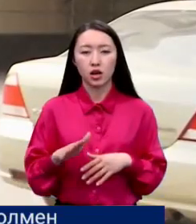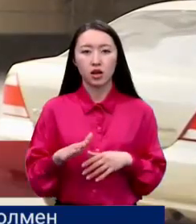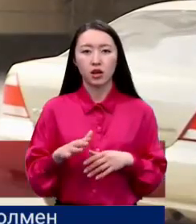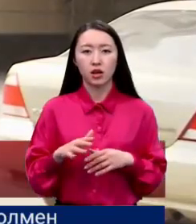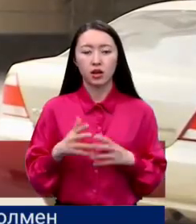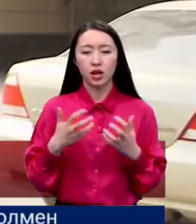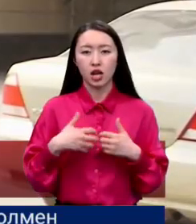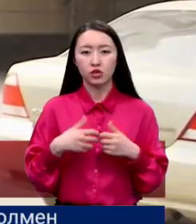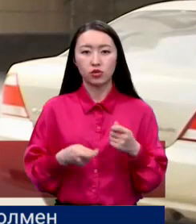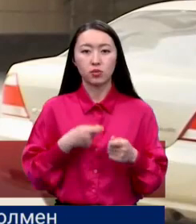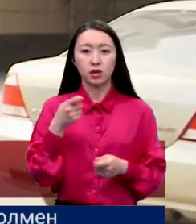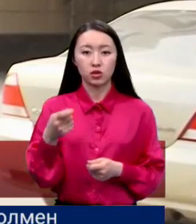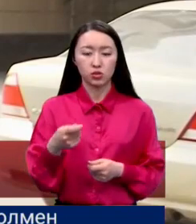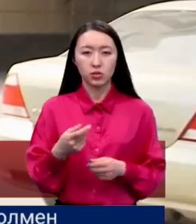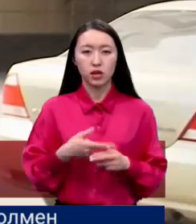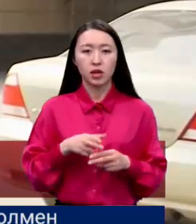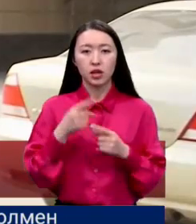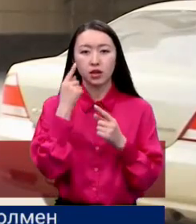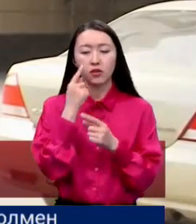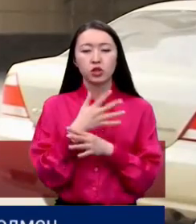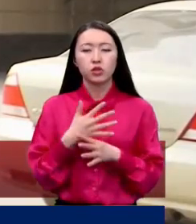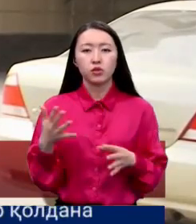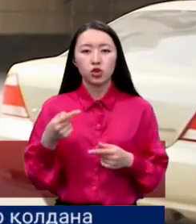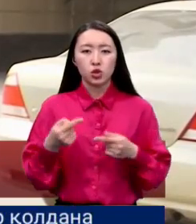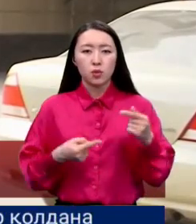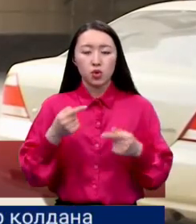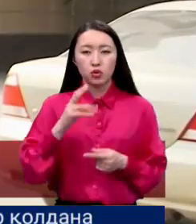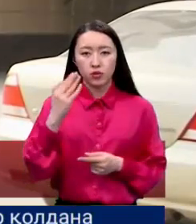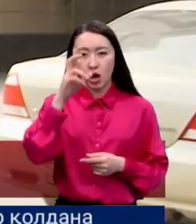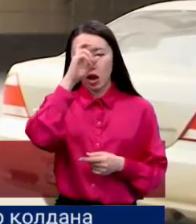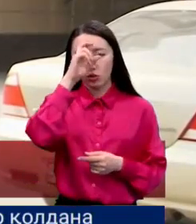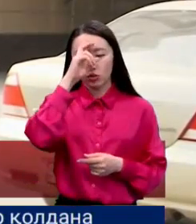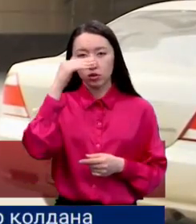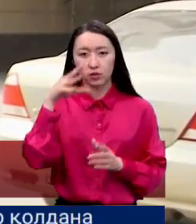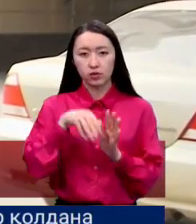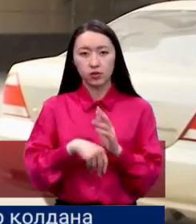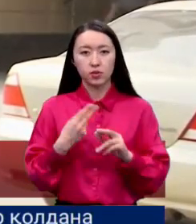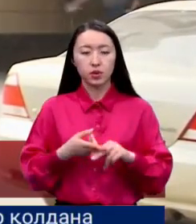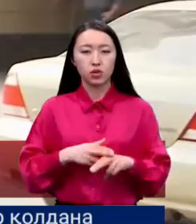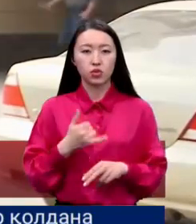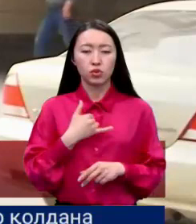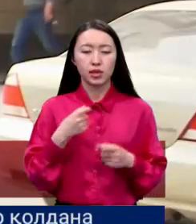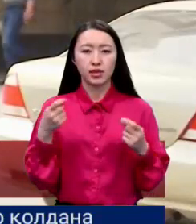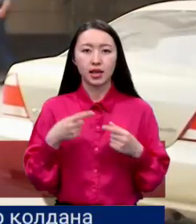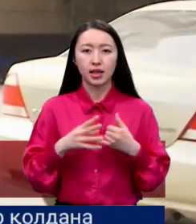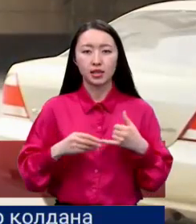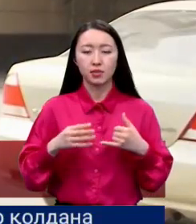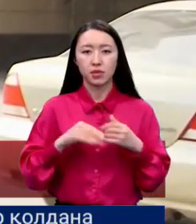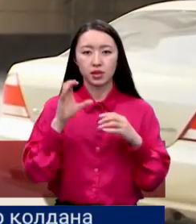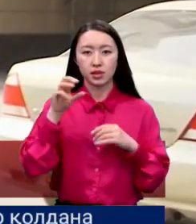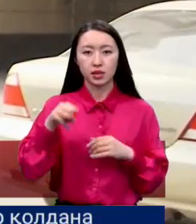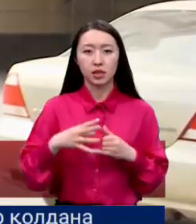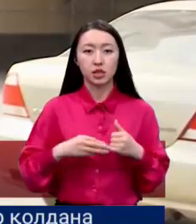поступает. Естественно, это в основном споры только с государственными органами, потому что у нас, согласно земельного кодекса,